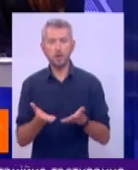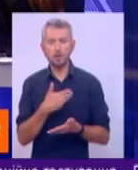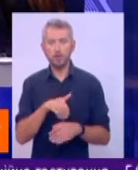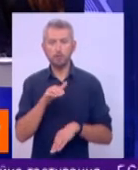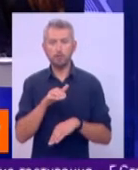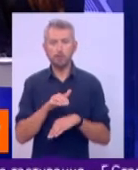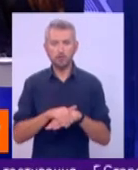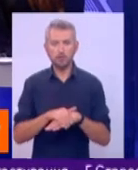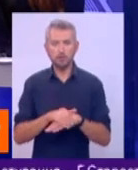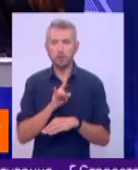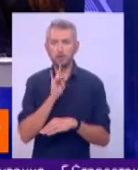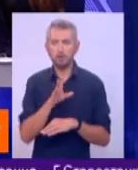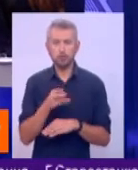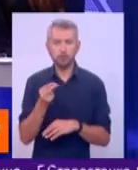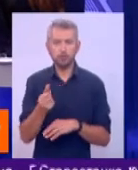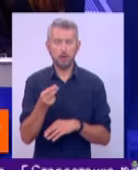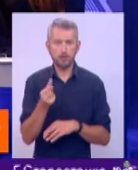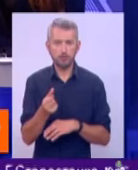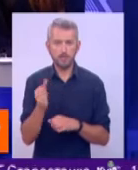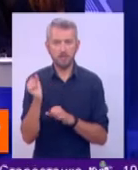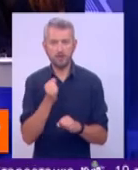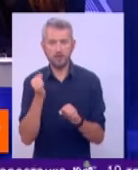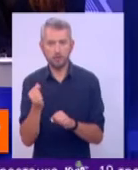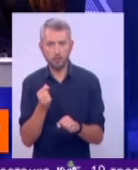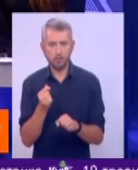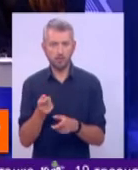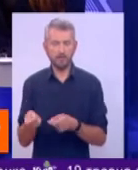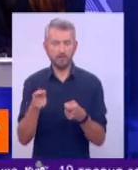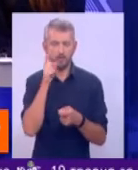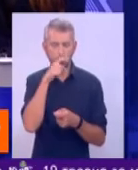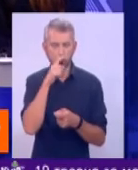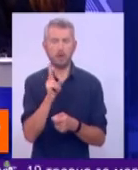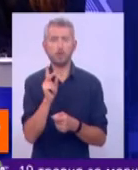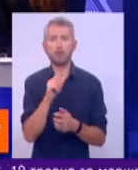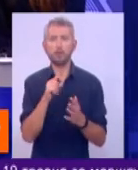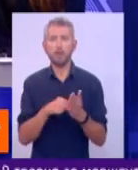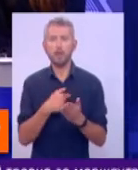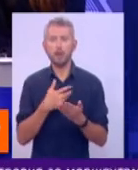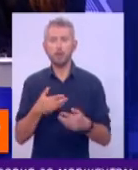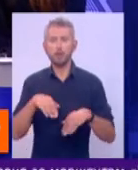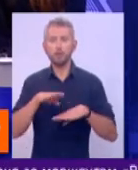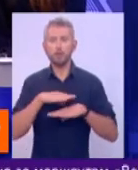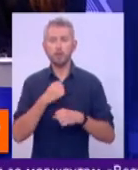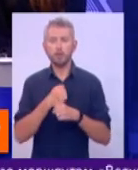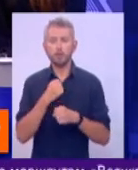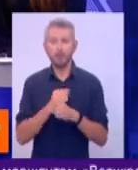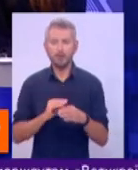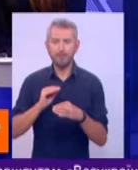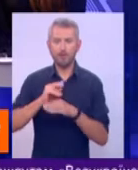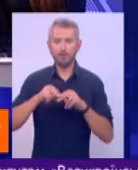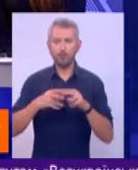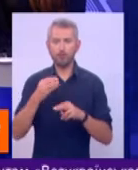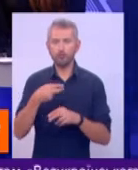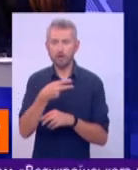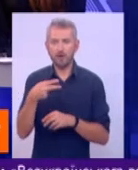фактично не буде навіть сплачувати не двірнику, не вивіз мусора? І друге питання. Нам пропонували зробити настройку, ще два